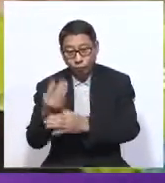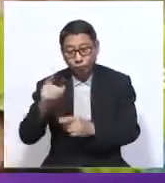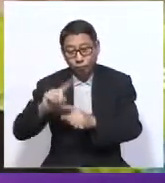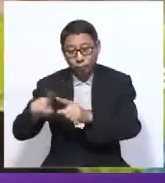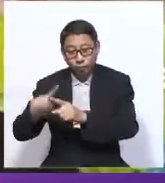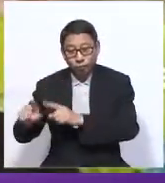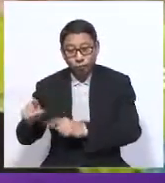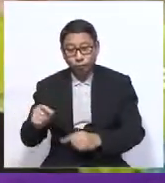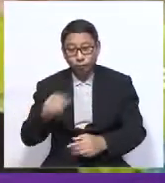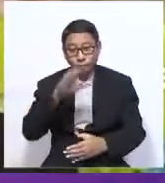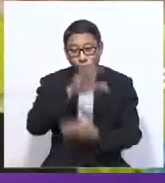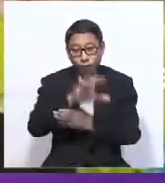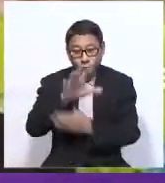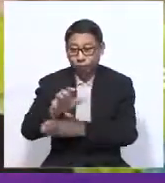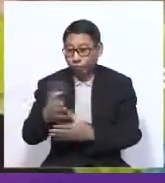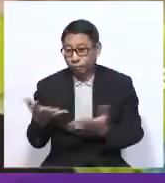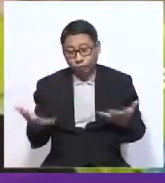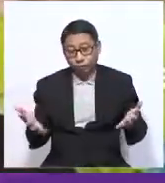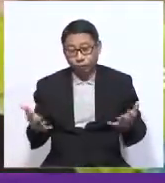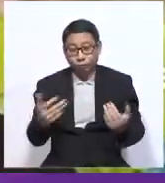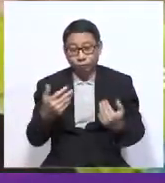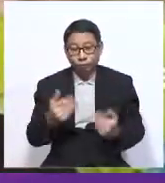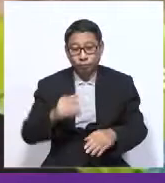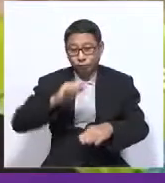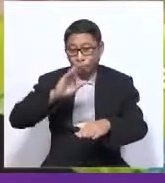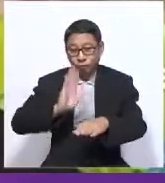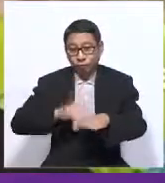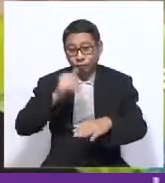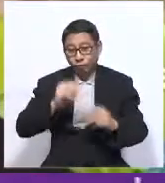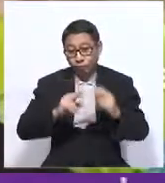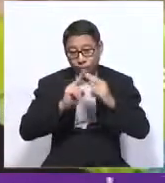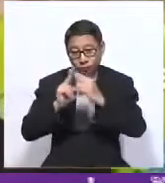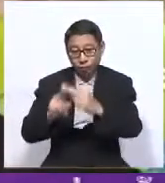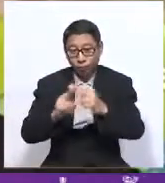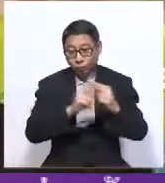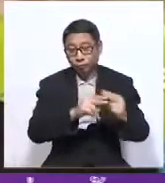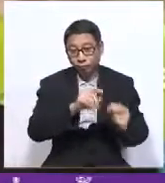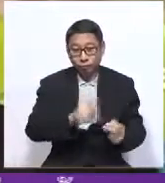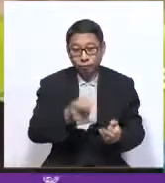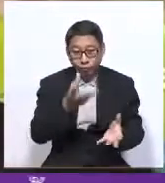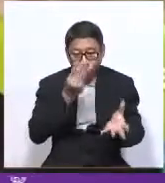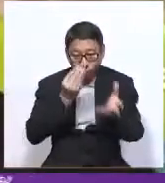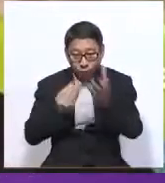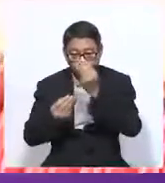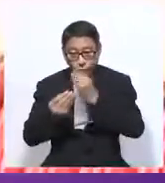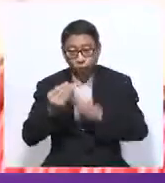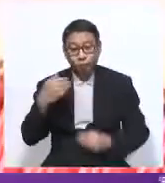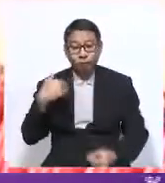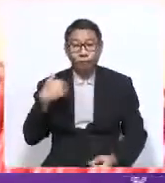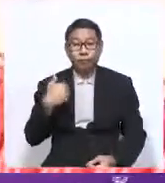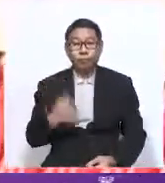เราบังคับไม่ได้อยู่แล้วมันขึ้นอยู่ความสามารถของพวกเราแต่ละคนแต่ต้องเรียนรู้ครับ